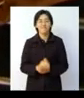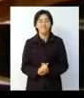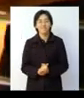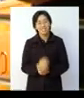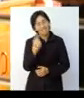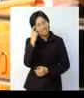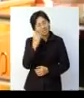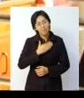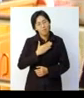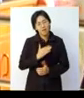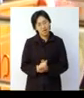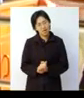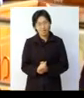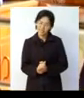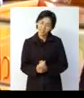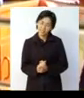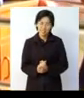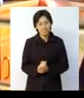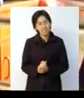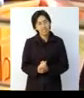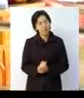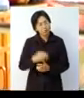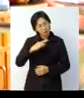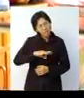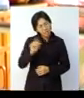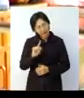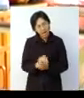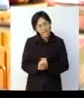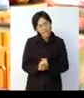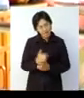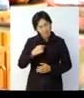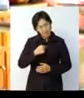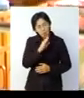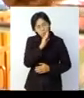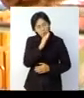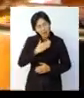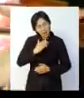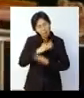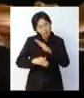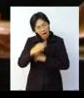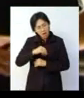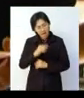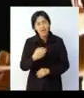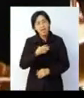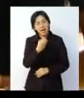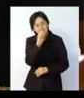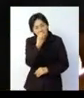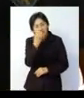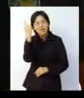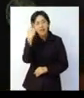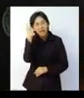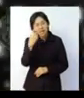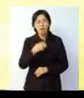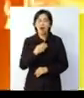กๆเลยคือผมชอบเอาความรู้สึกลองผมไปเป็นเขาบ้างครับแล้วเราอยากจะ